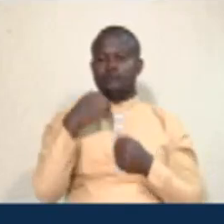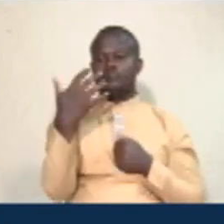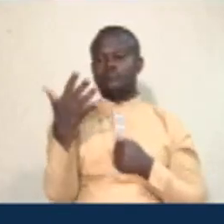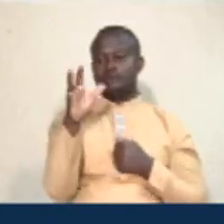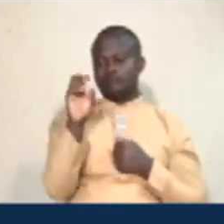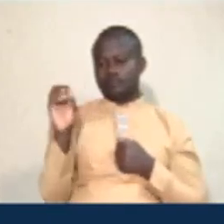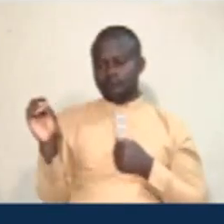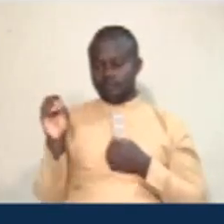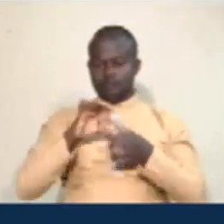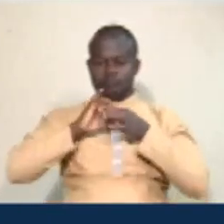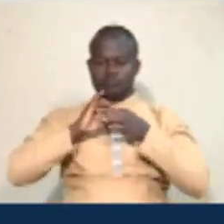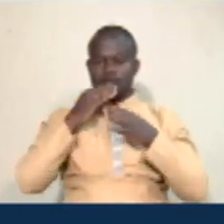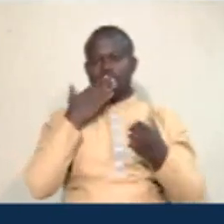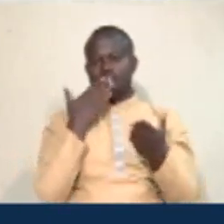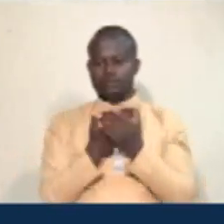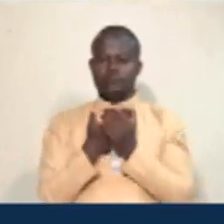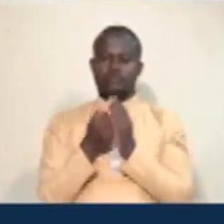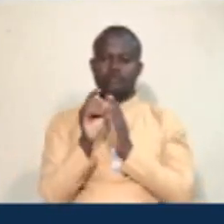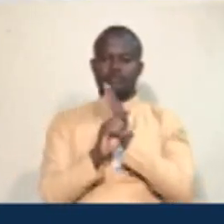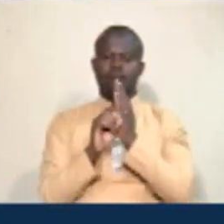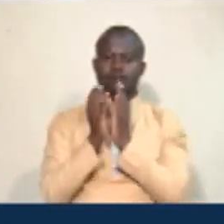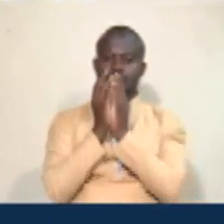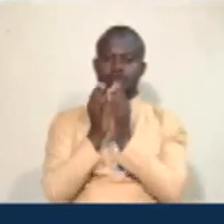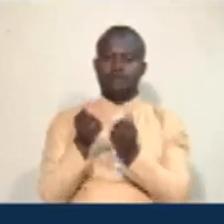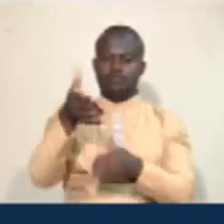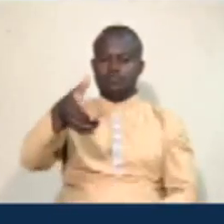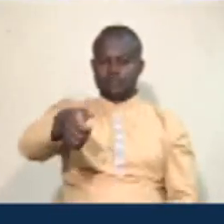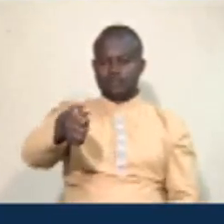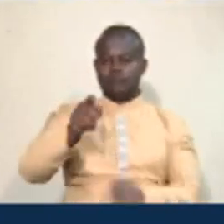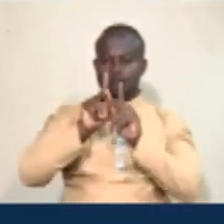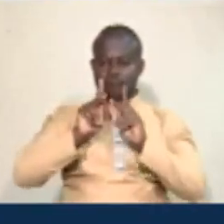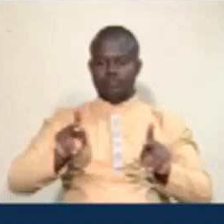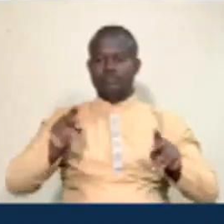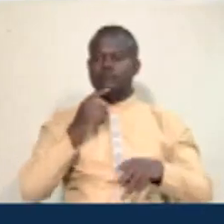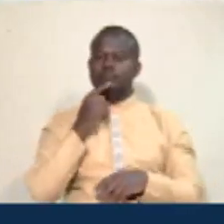Mu gushimangira umubano mwiza kandi akarere ka Rusizi kaye impano y'ikiganza cy'amahoro